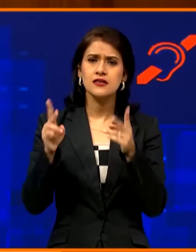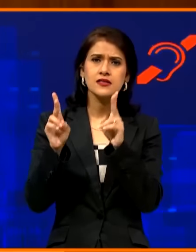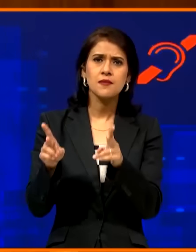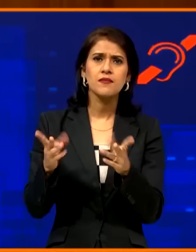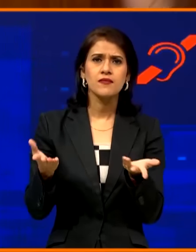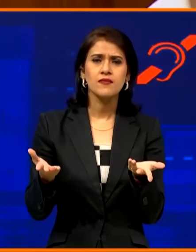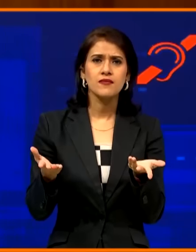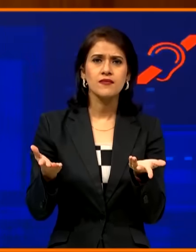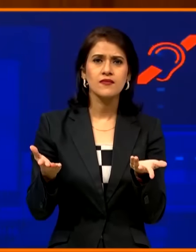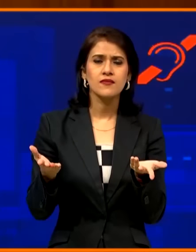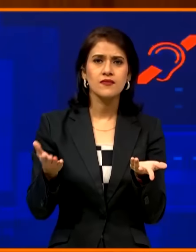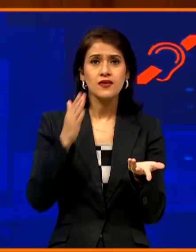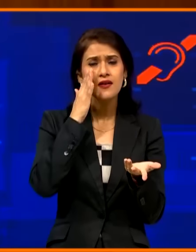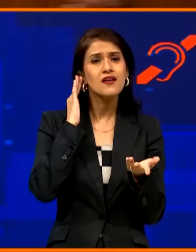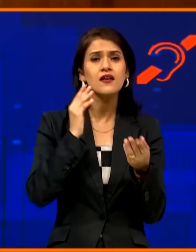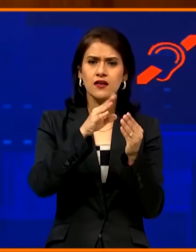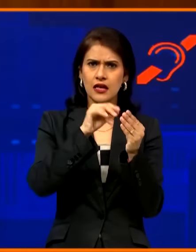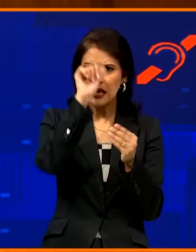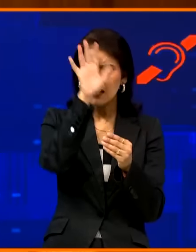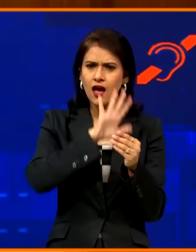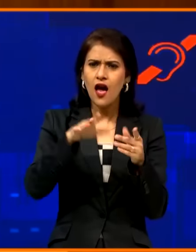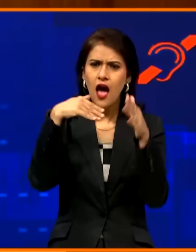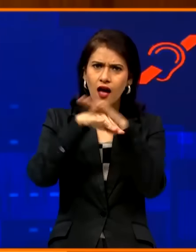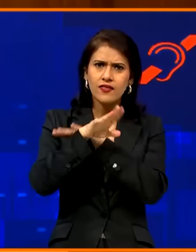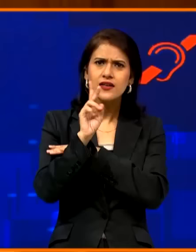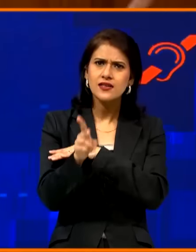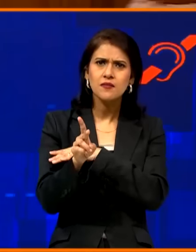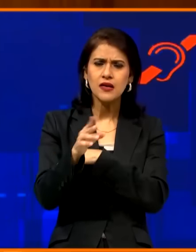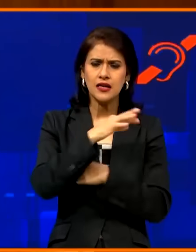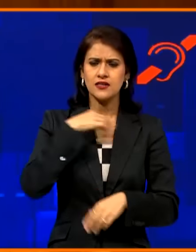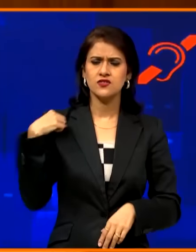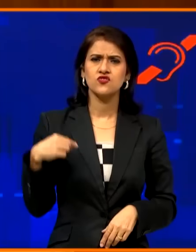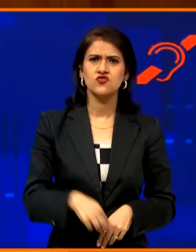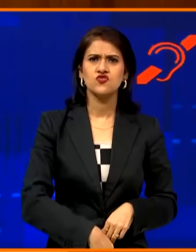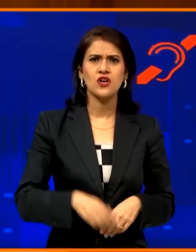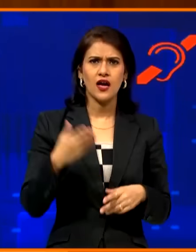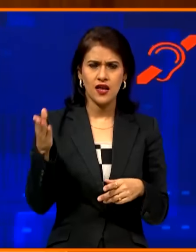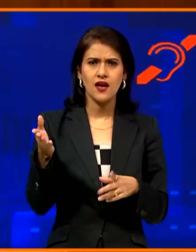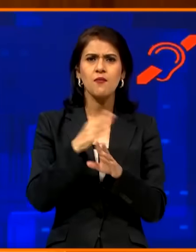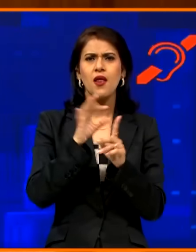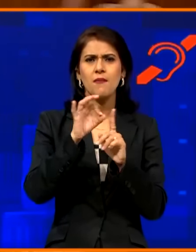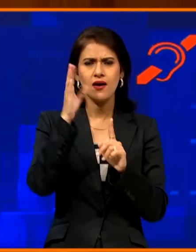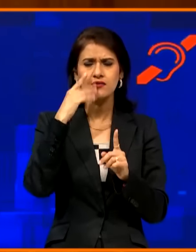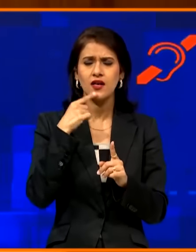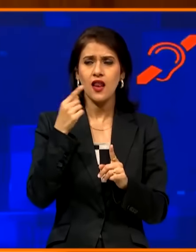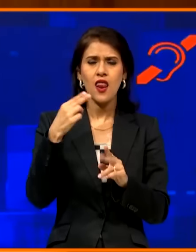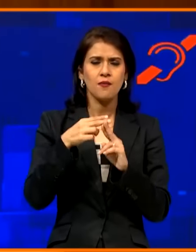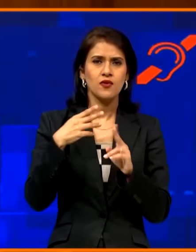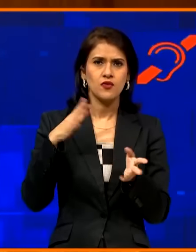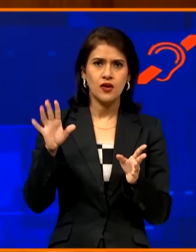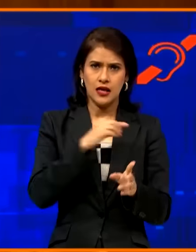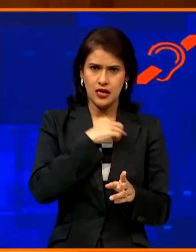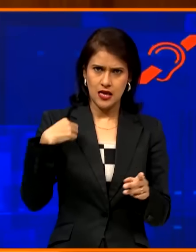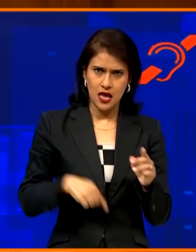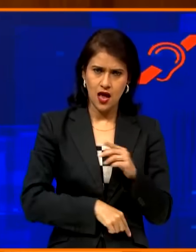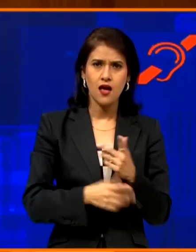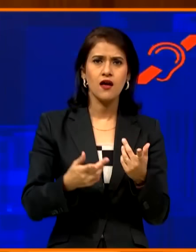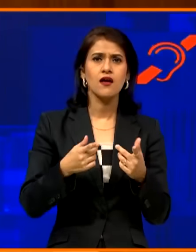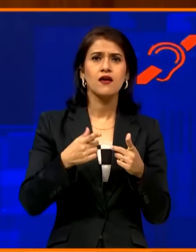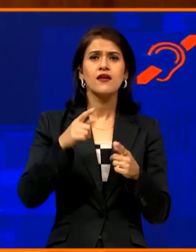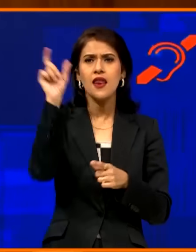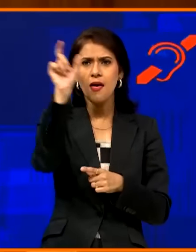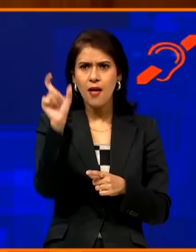है ऐसा तो नहीं है कि वो चाइना चला जाएगा मैं उस मुल्क का नाम नहीं लेना चाहता हूं जिसका नाम आपने लिया था चाइना चला जाएगा क्या नेपाल चला जाएगा